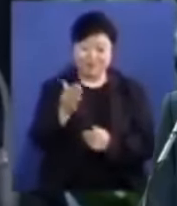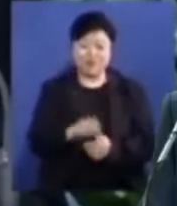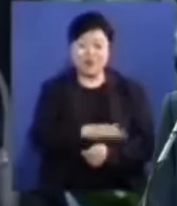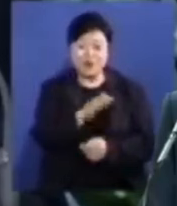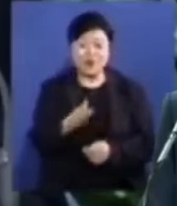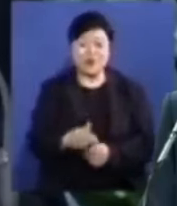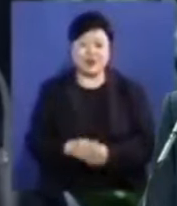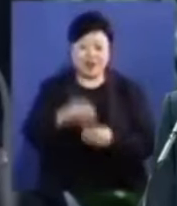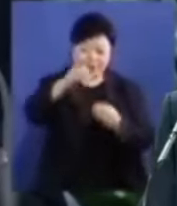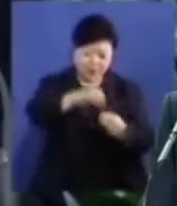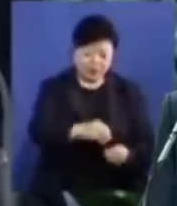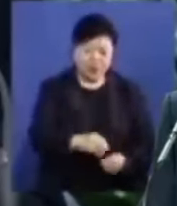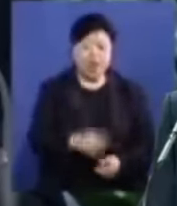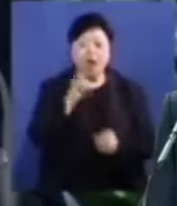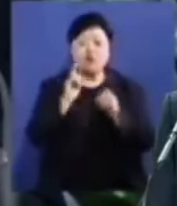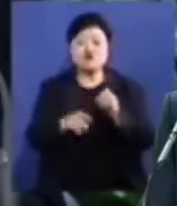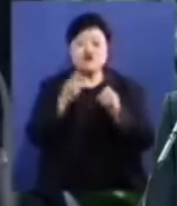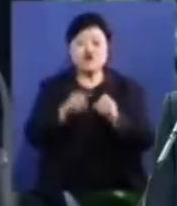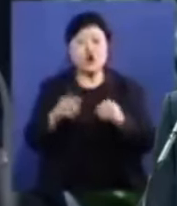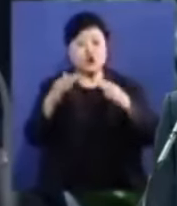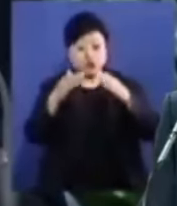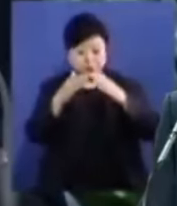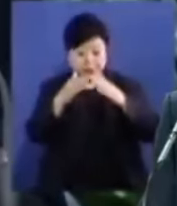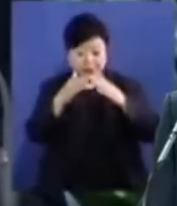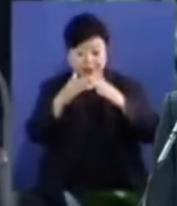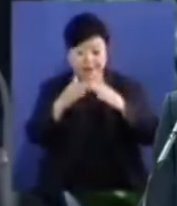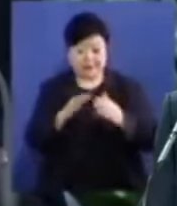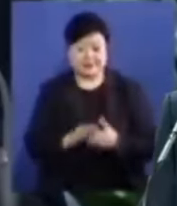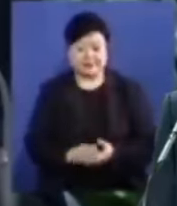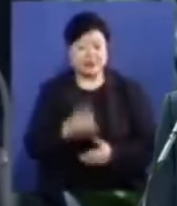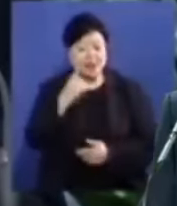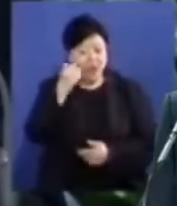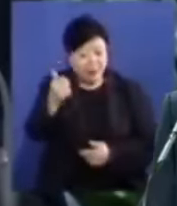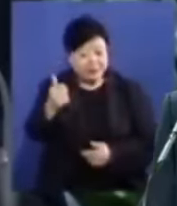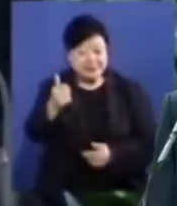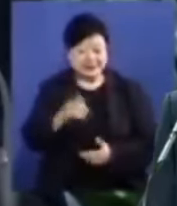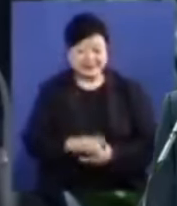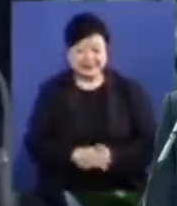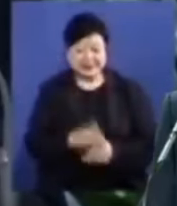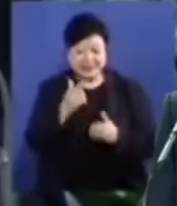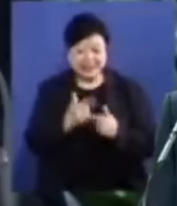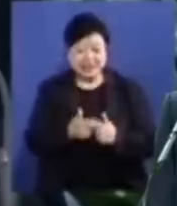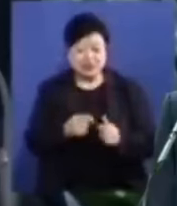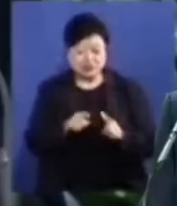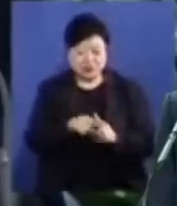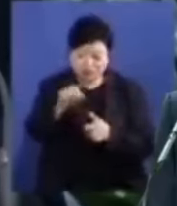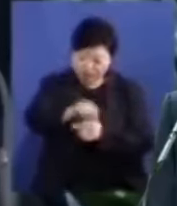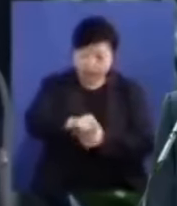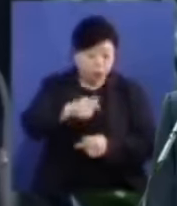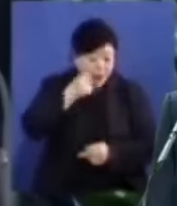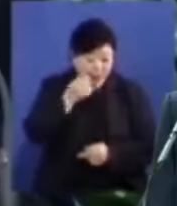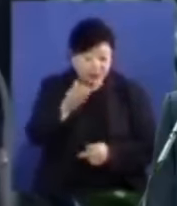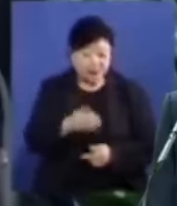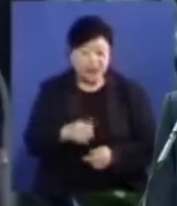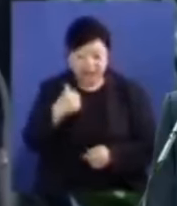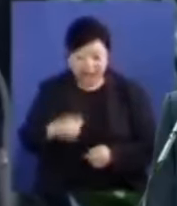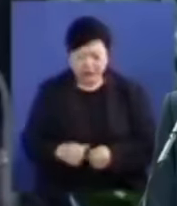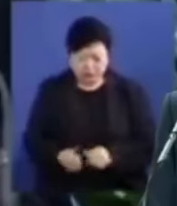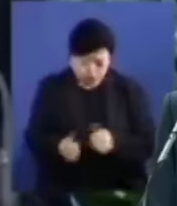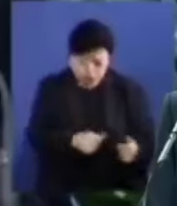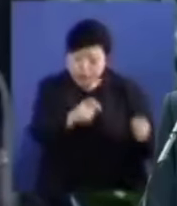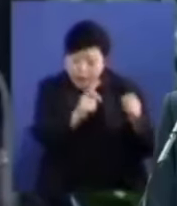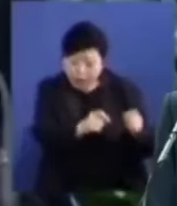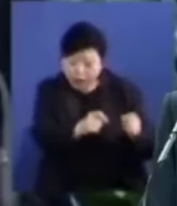우리가 대대 불교 신자 집안인데 절대로 우리 아버지께서 예수 믿는 거 허락 안 할 것인데 자식이 죽게